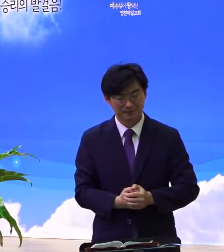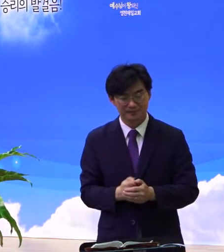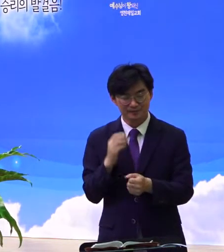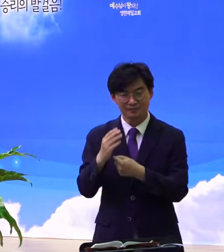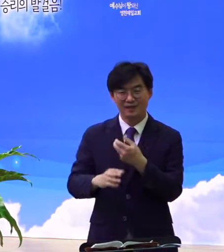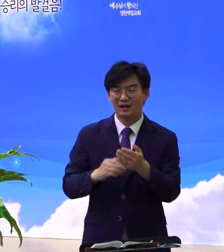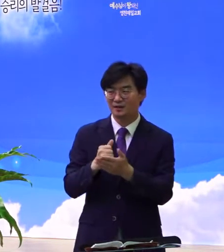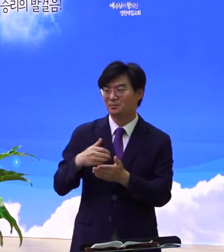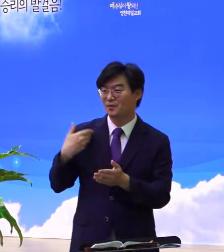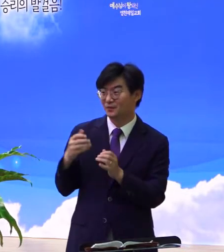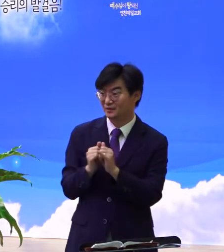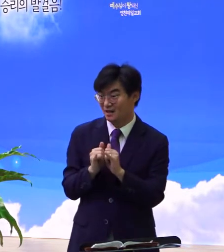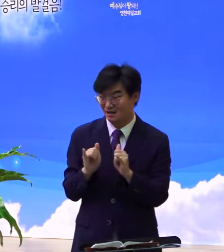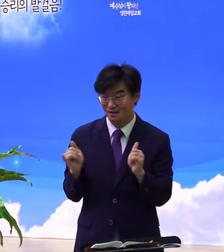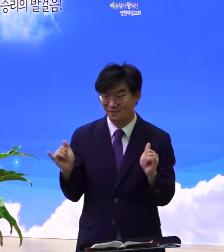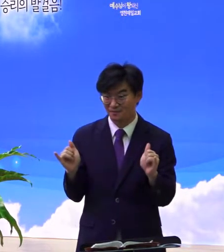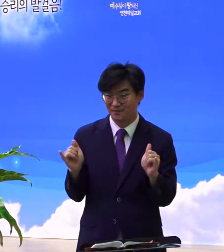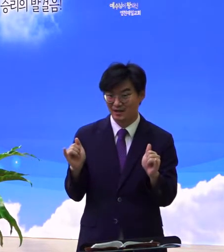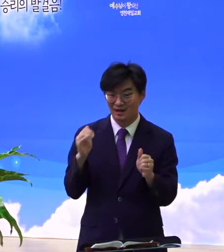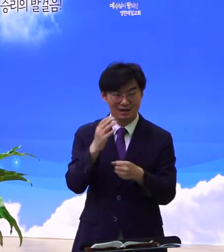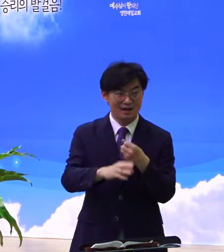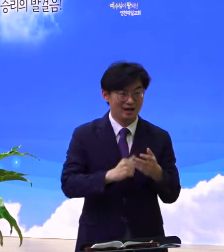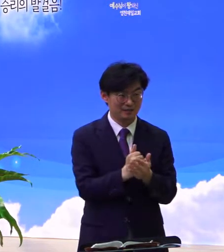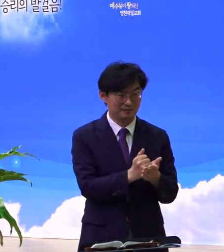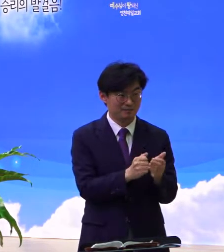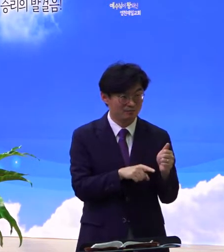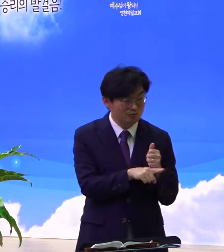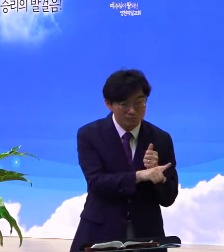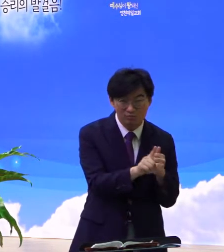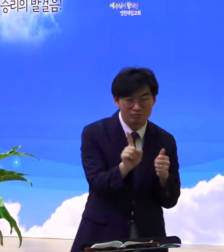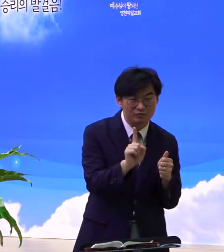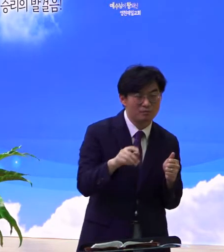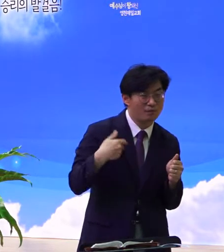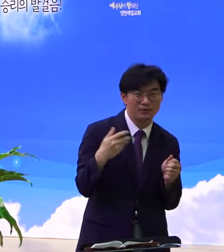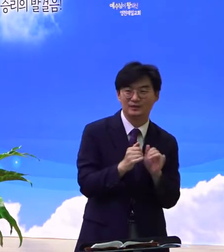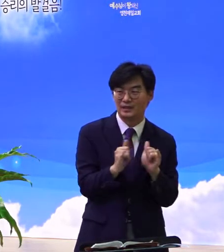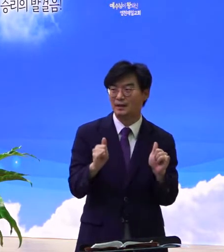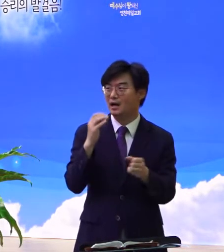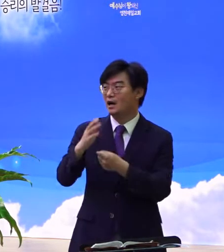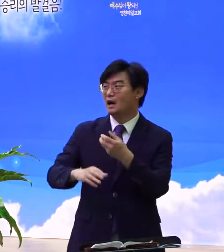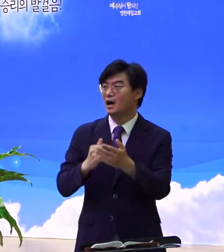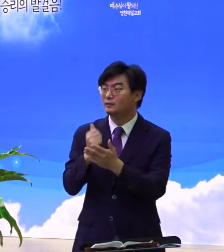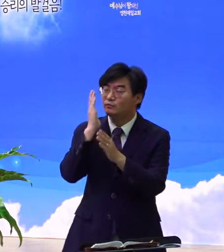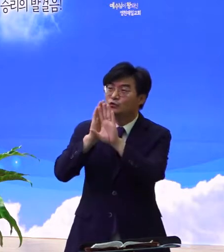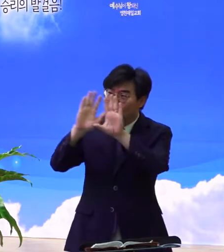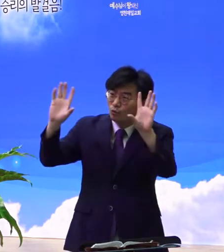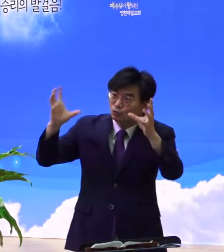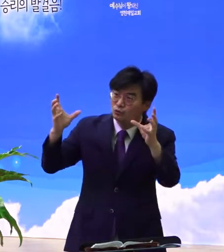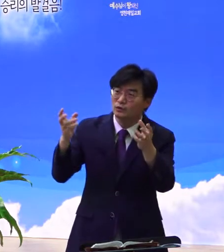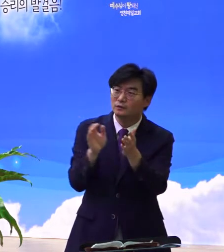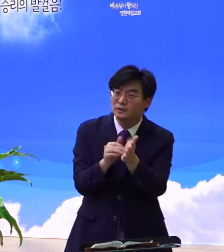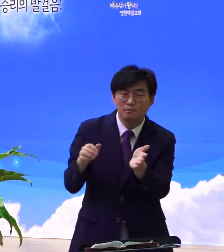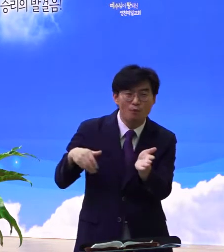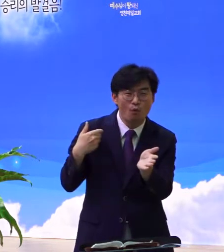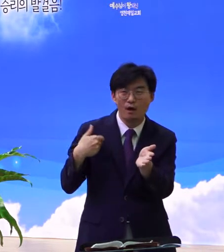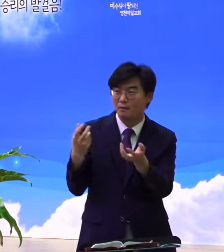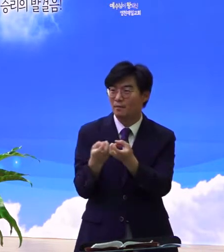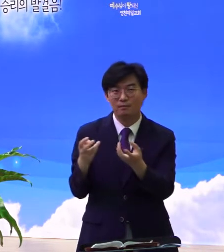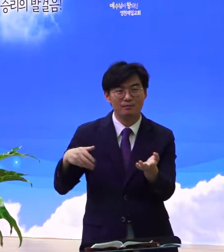하나님을 모르는 사람들, 하나님의 진리를 깨닫지 못한 사람들, 하나님 나라 천국의 비밀을 여전히 알지